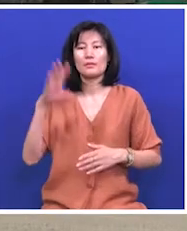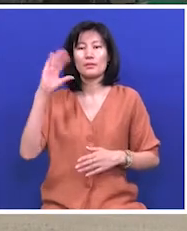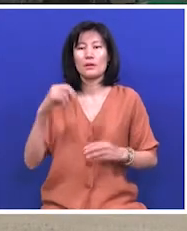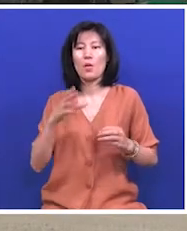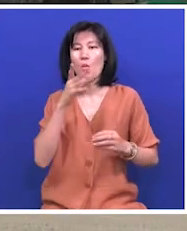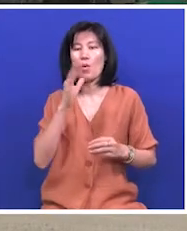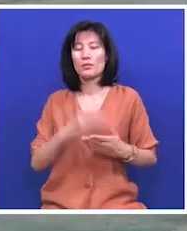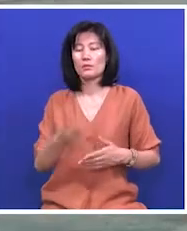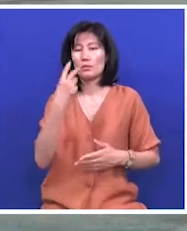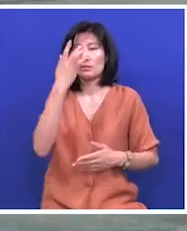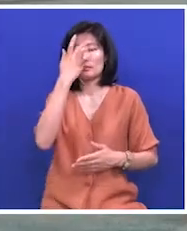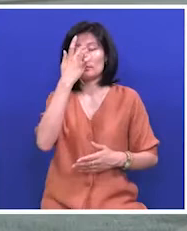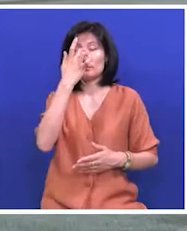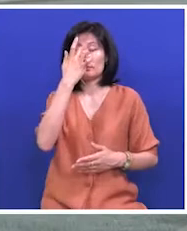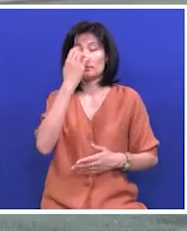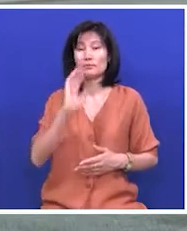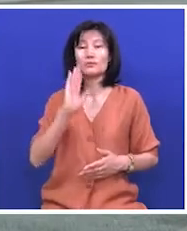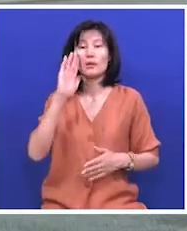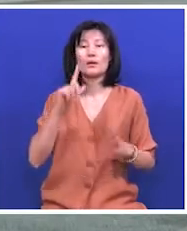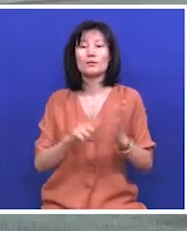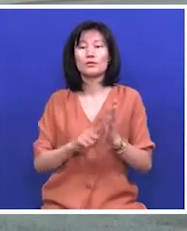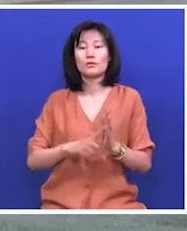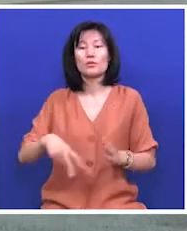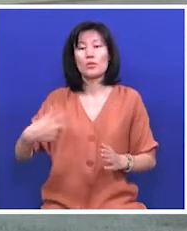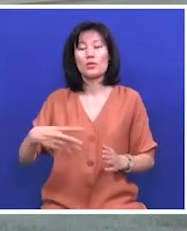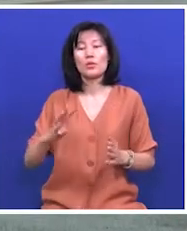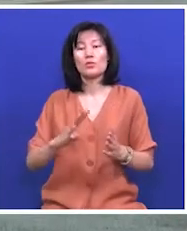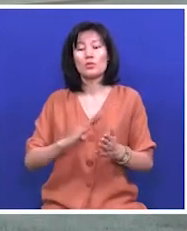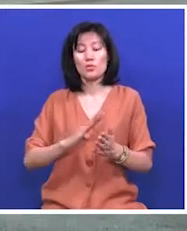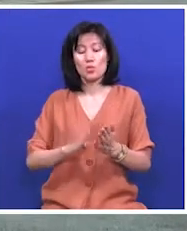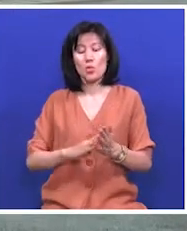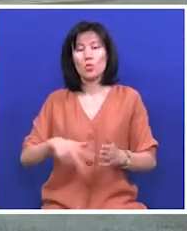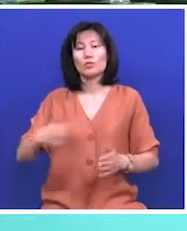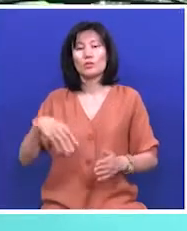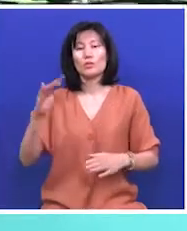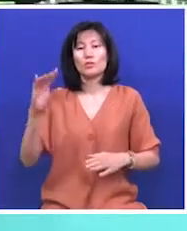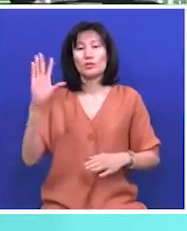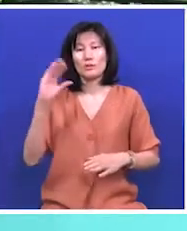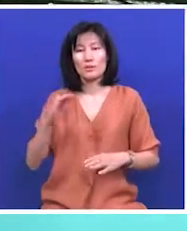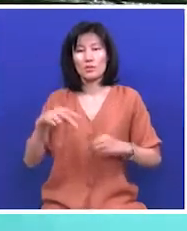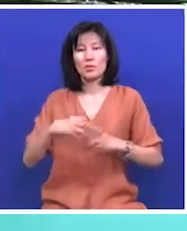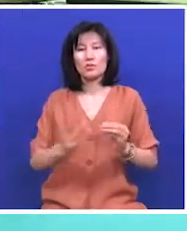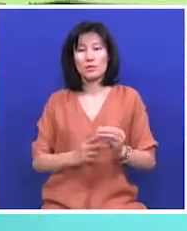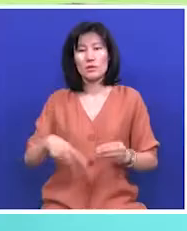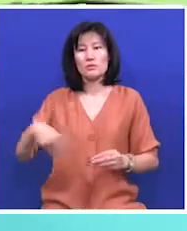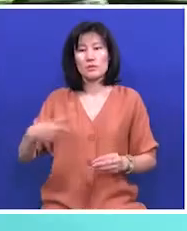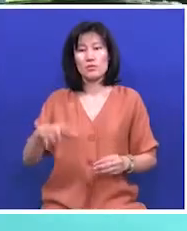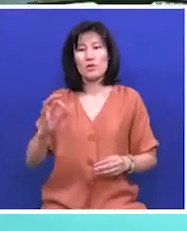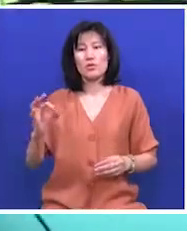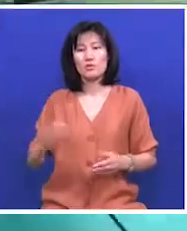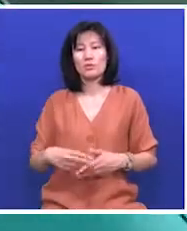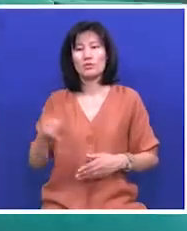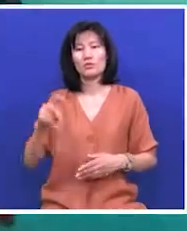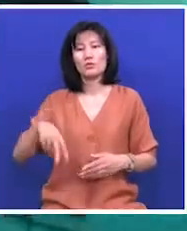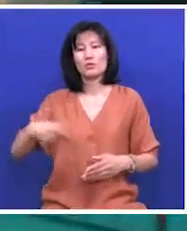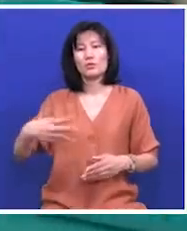таңертеңнен кешке уақыттарда көрсетіледі. Яғни таңғы 7:30 мен 9:30 және кешке сағат 18:00 мен 20:00